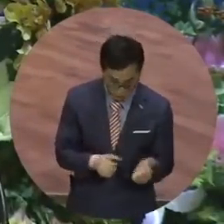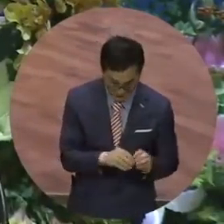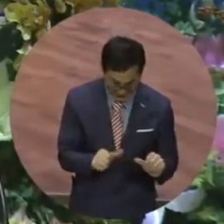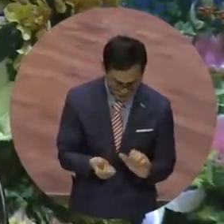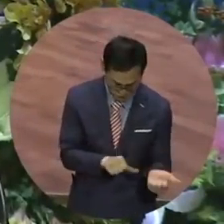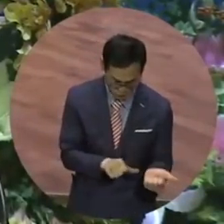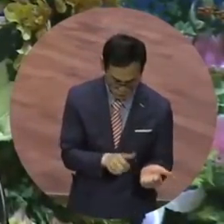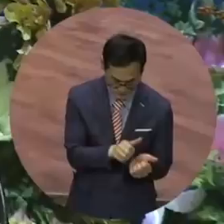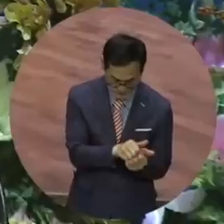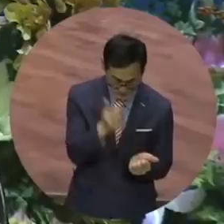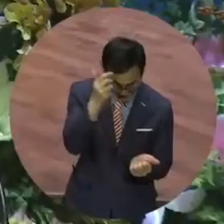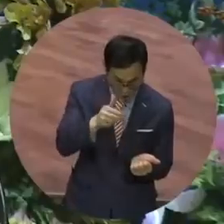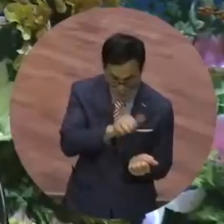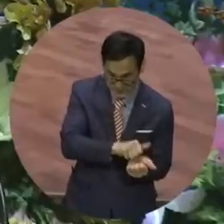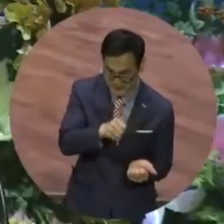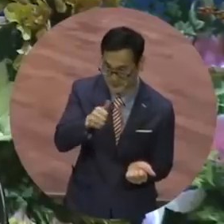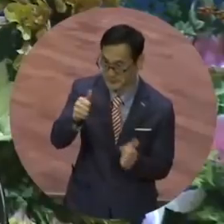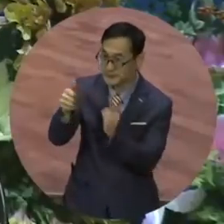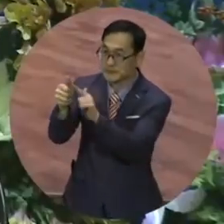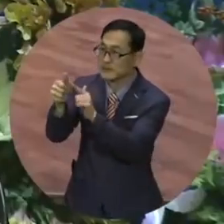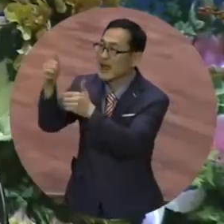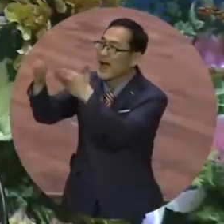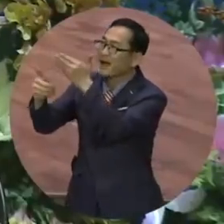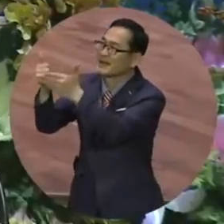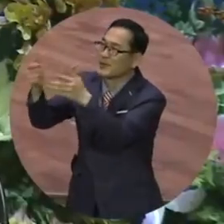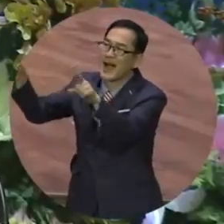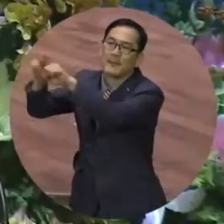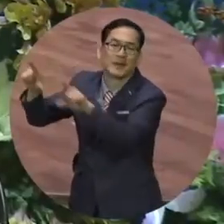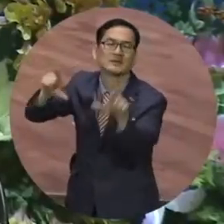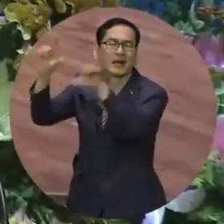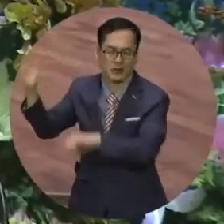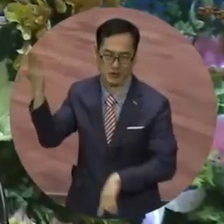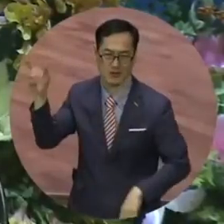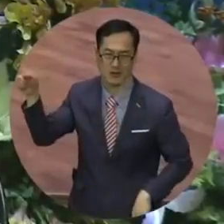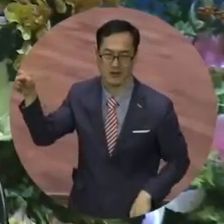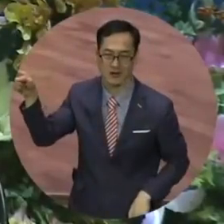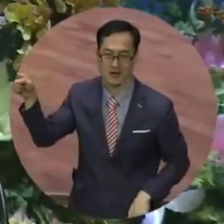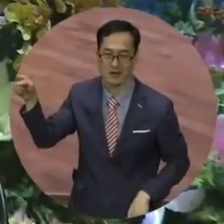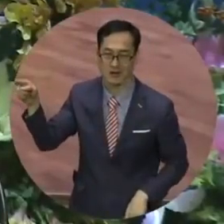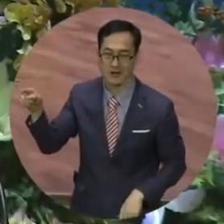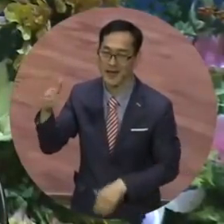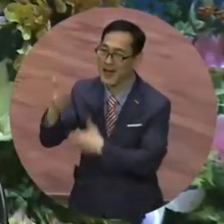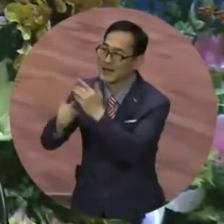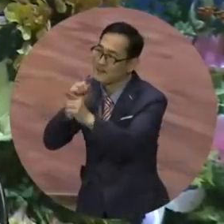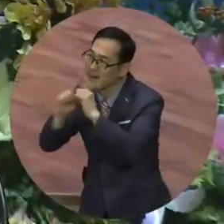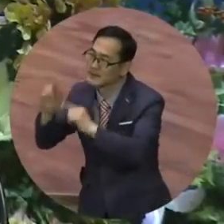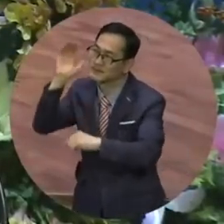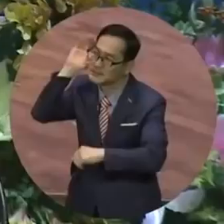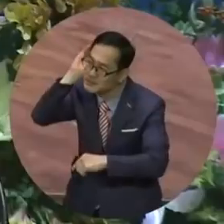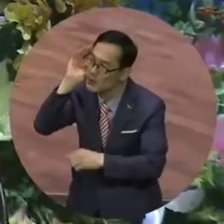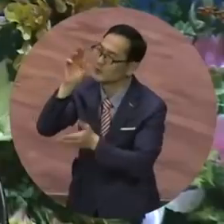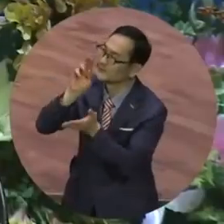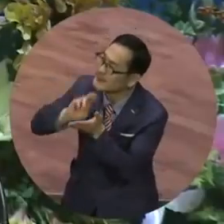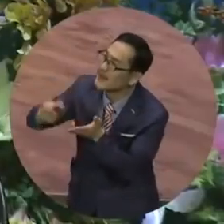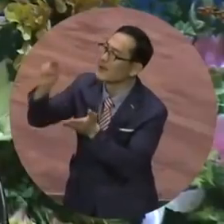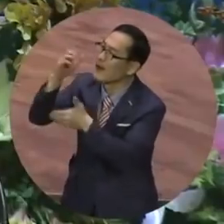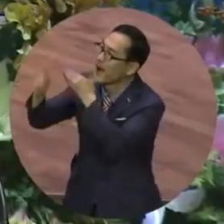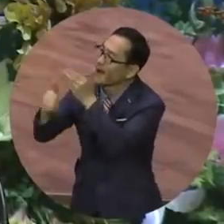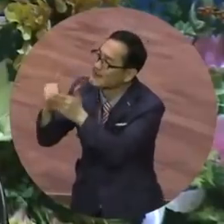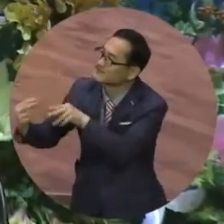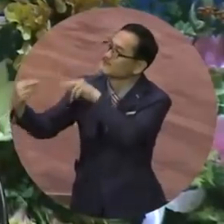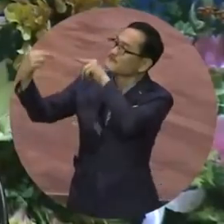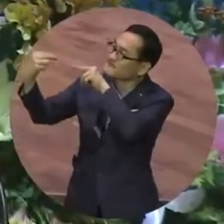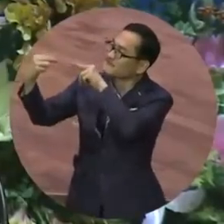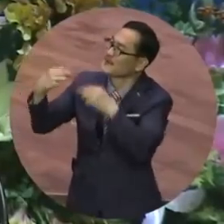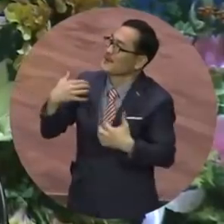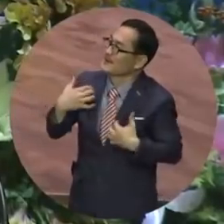예배하고 하나님과 대화하고 하나님을 찬양하고 하나님의 말씀을 들으면서 사는 것이 인간의